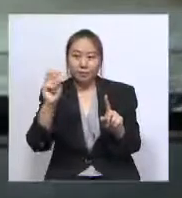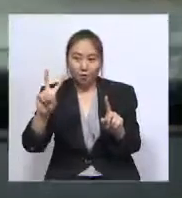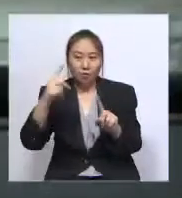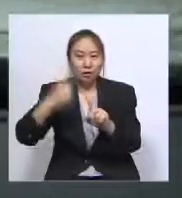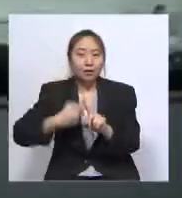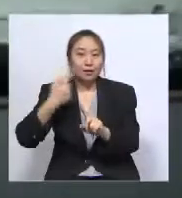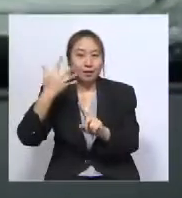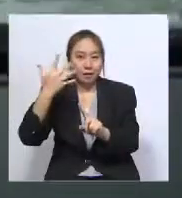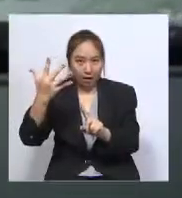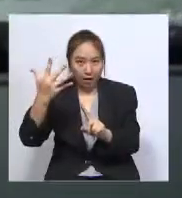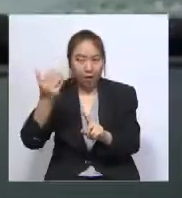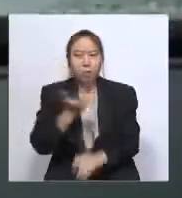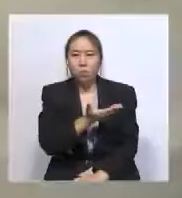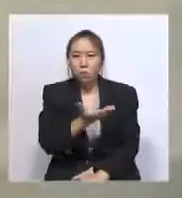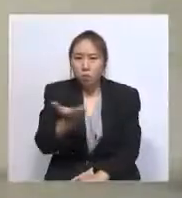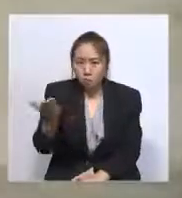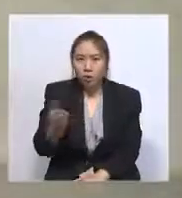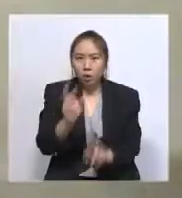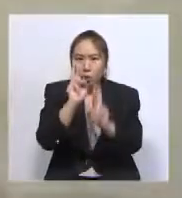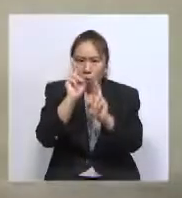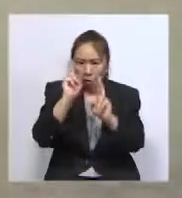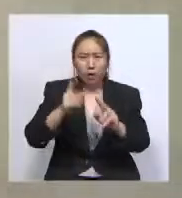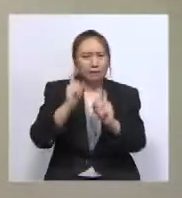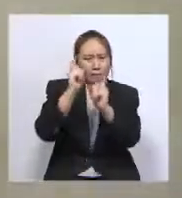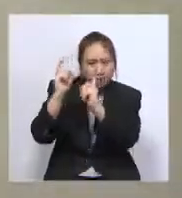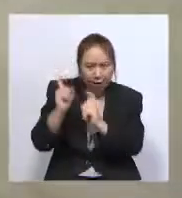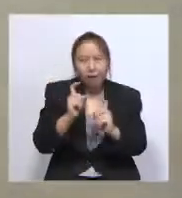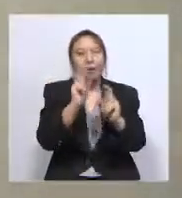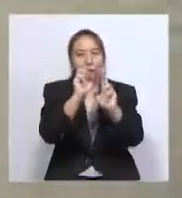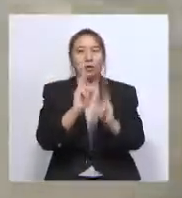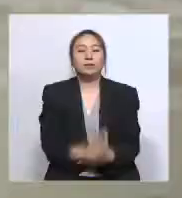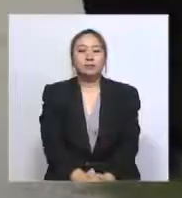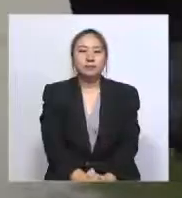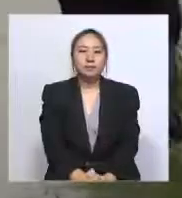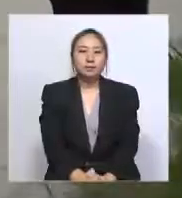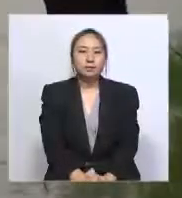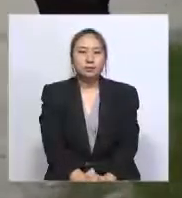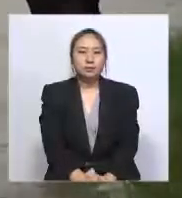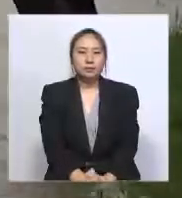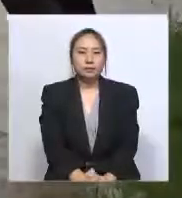ภาคมก็ขอให้คุณผู้ชมนะครับระวังอันตรายจากฝนตกหนักและฝนที่ตกสะสมด้วยครับ